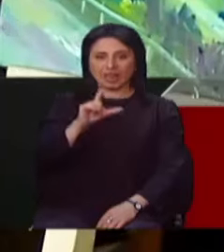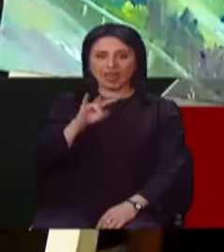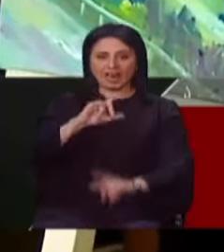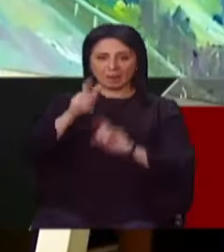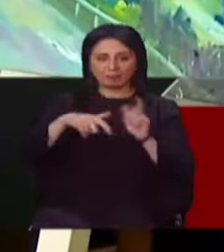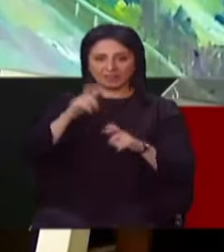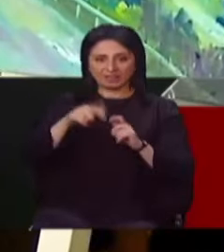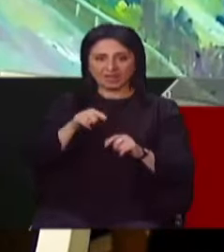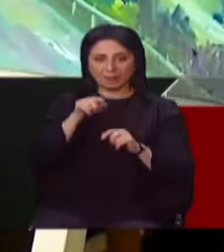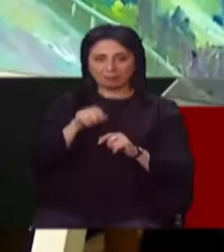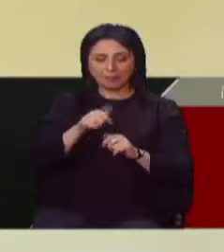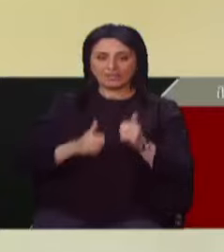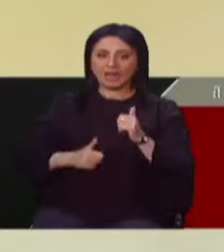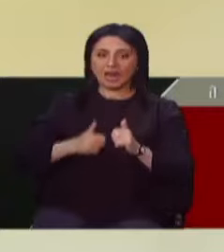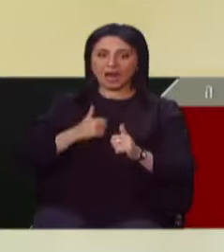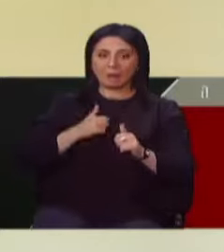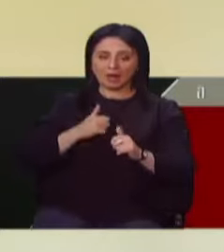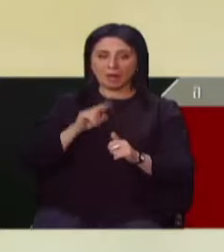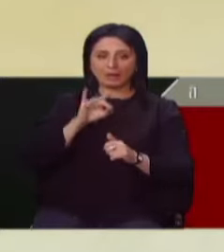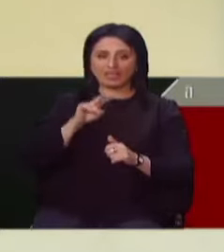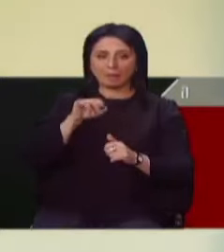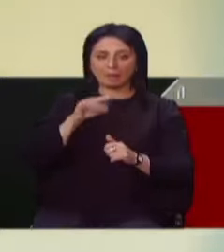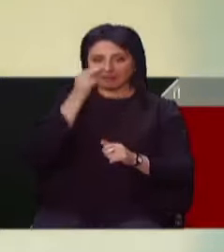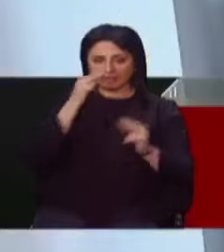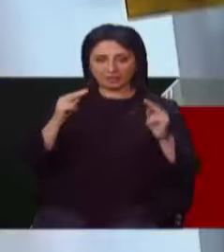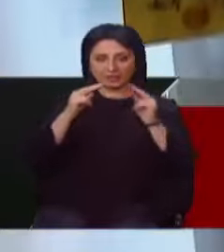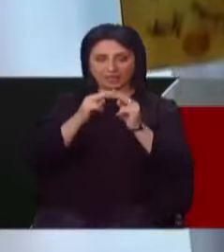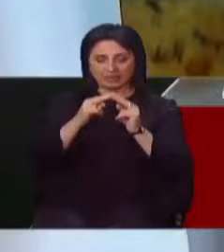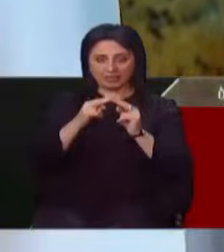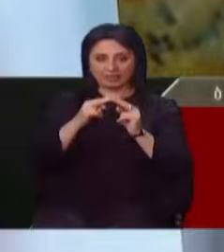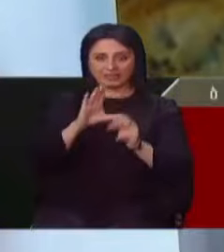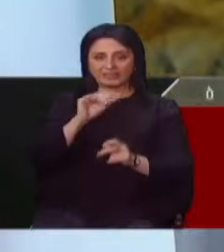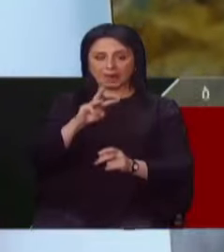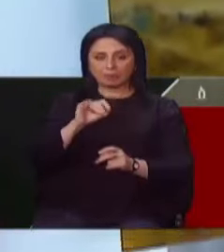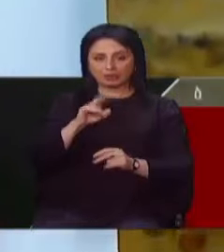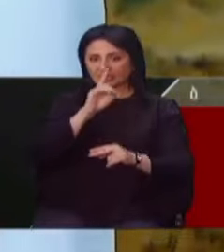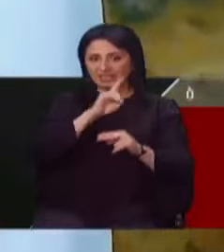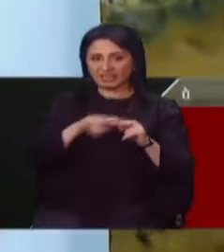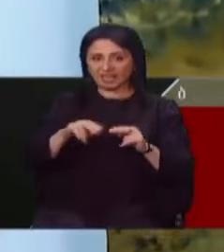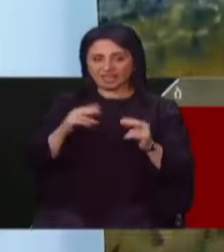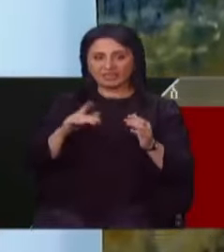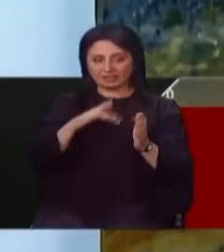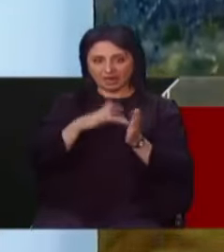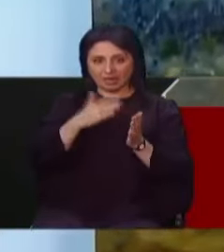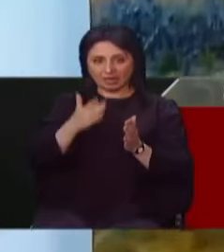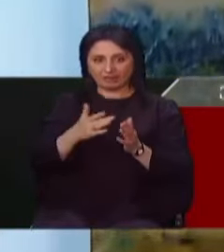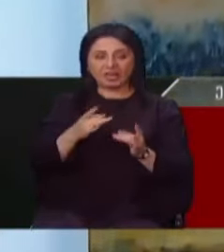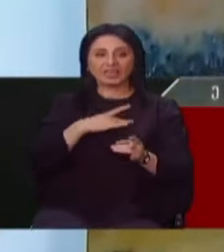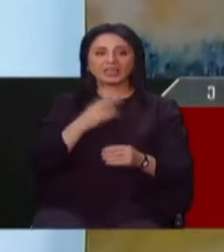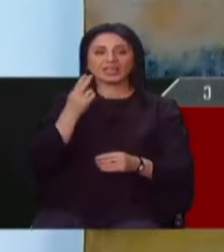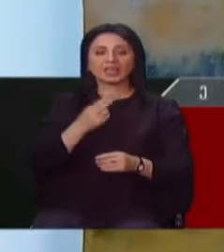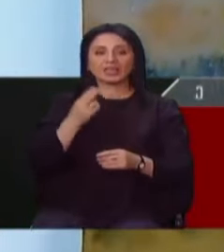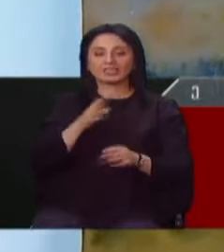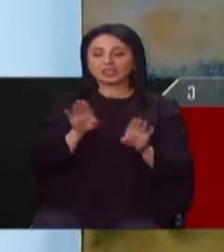Mta, და მასზე ამაყად შემართული პეტრე პავლეს ტაძარი. Სამშულდის, დაკარგული ციხე-ქალაქი და უბრალოდ თეთრი